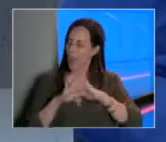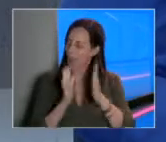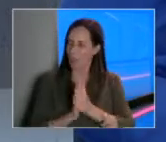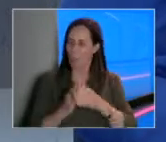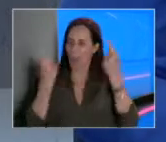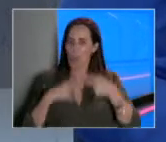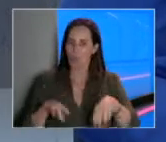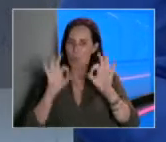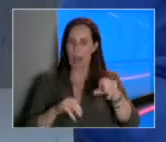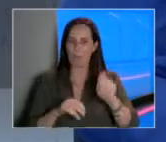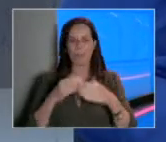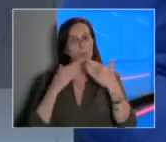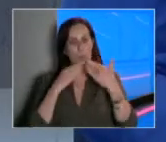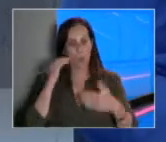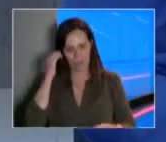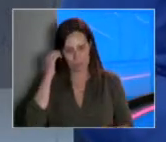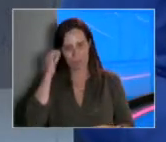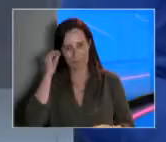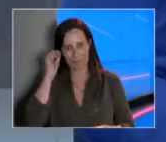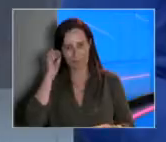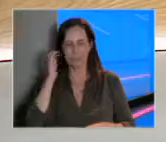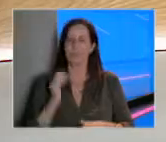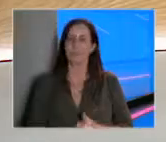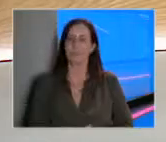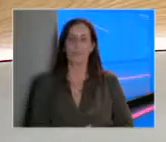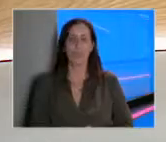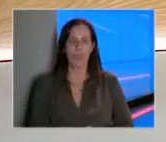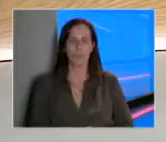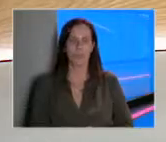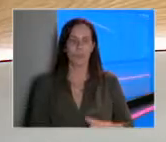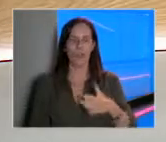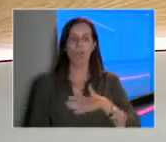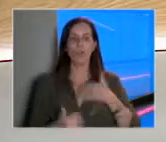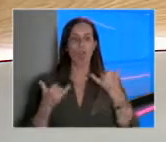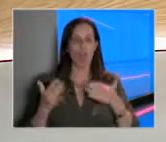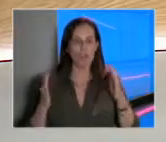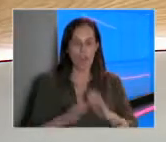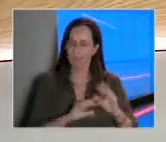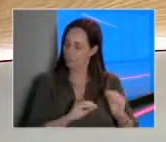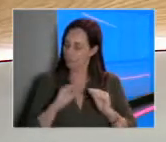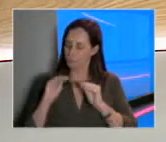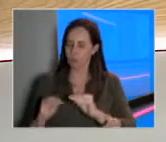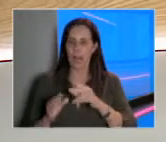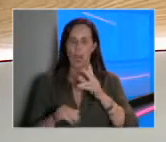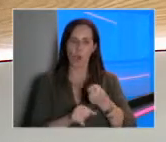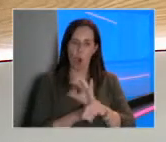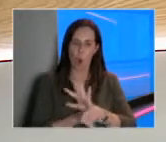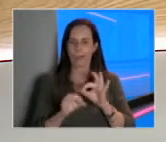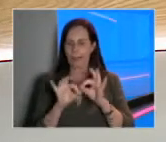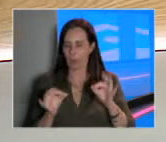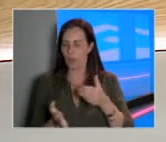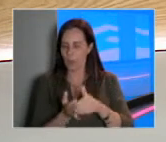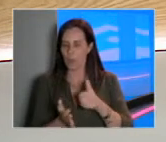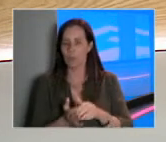היום שהיה לך כאן בכנסת. תודה. תודה רבה. טוב, אז אנחנו עוברים עכשיו ענייני הקורונה, התחלנו בזה,